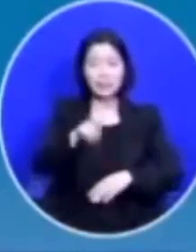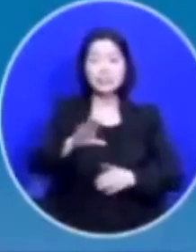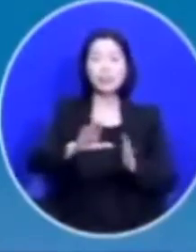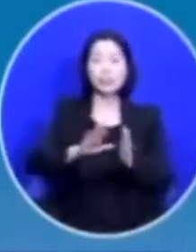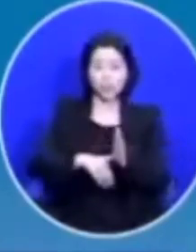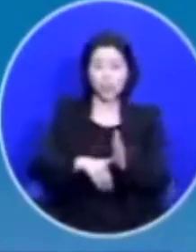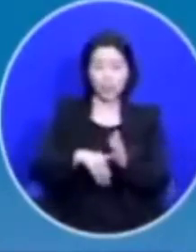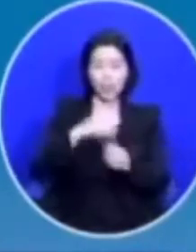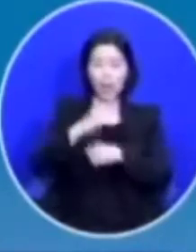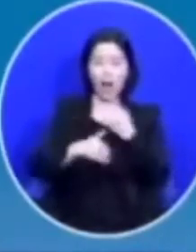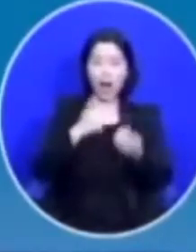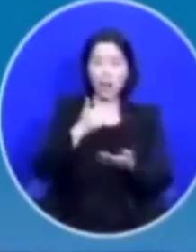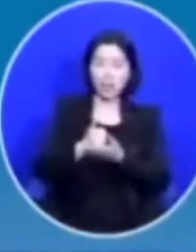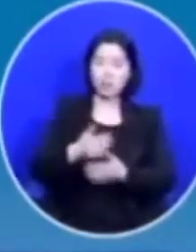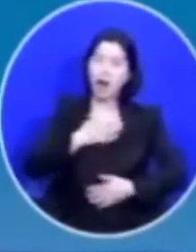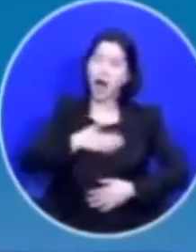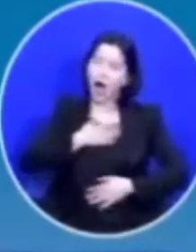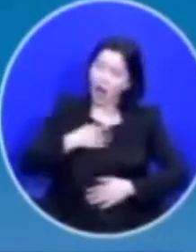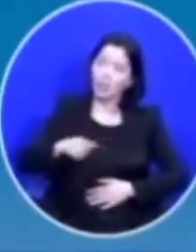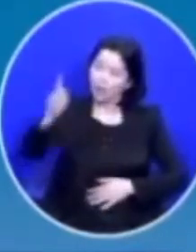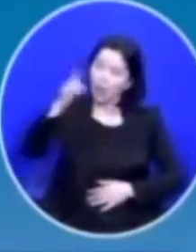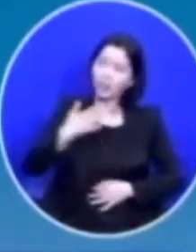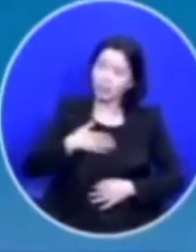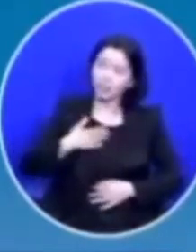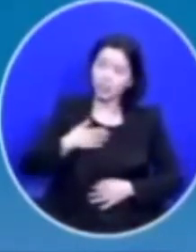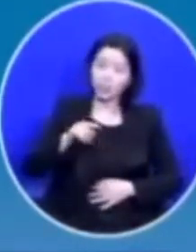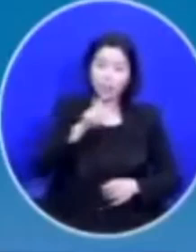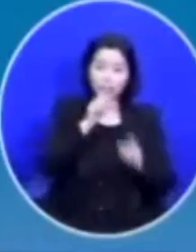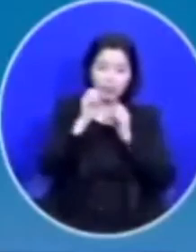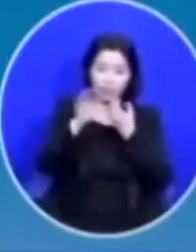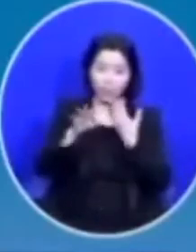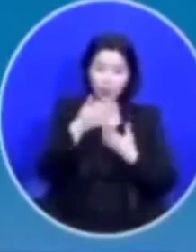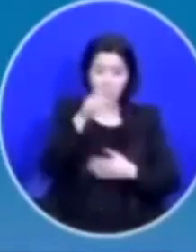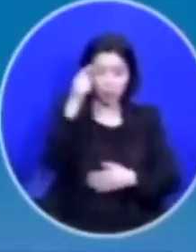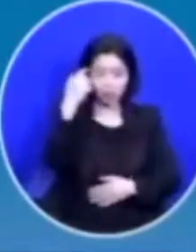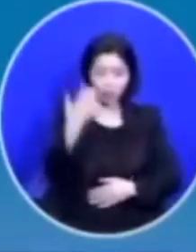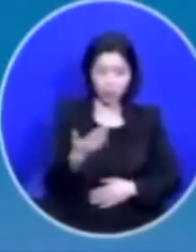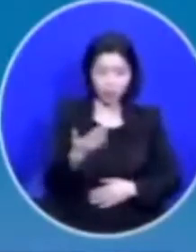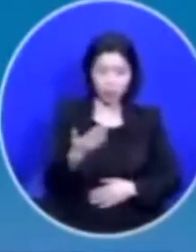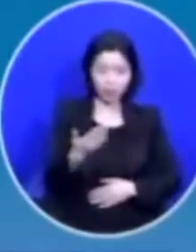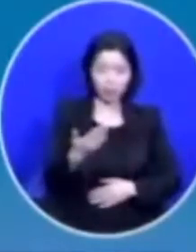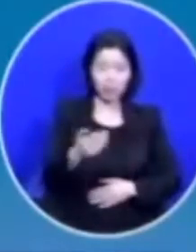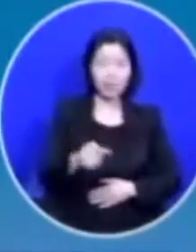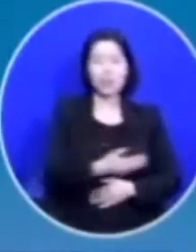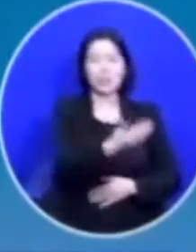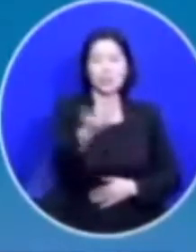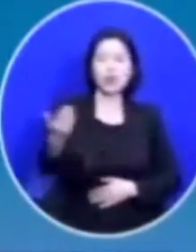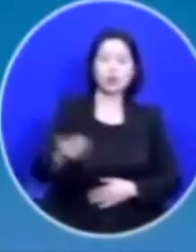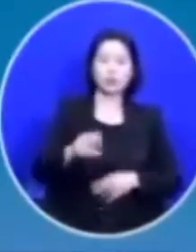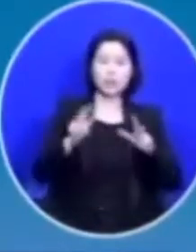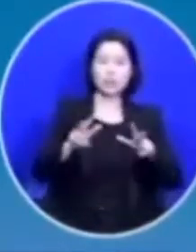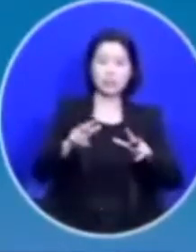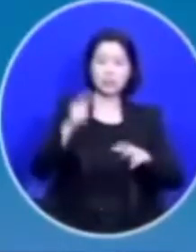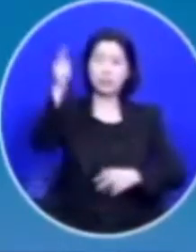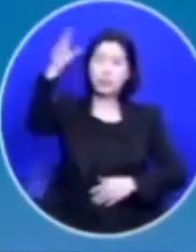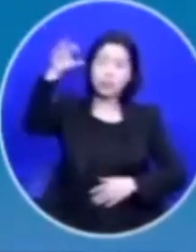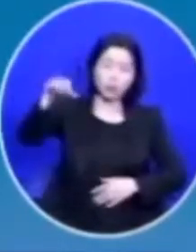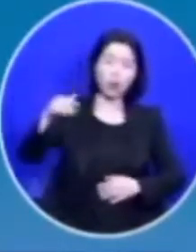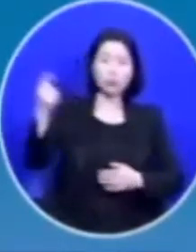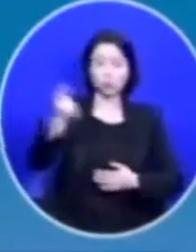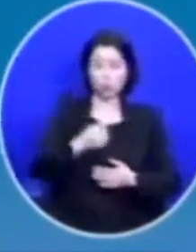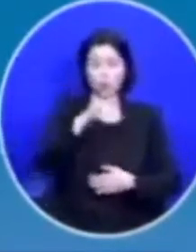하나님 알기는 아시네요 이렇게 할 것 같습니까 여러분이 지금 천국에 와 있는 거예요